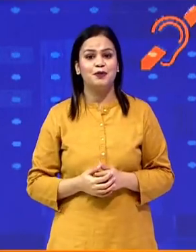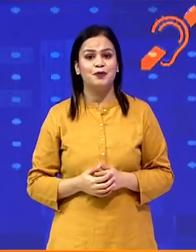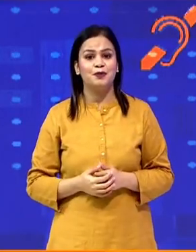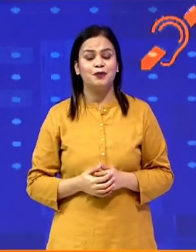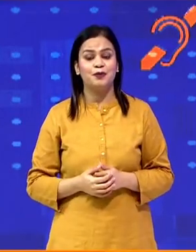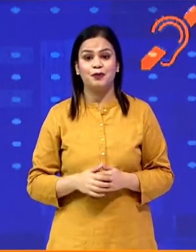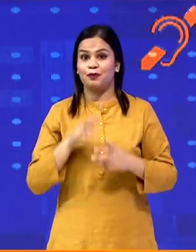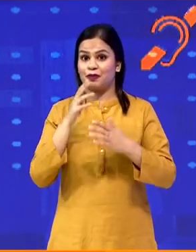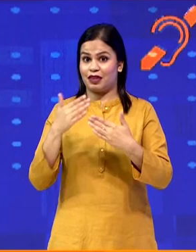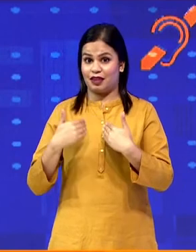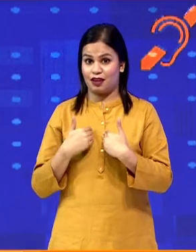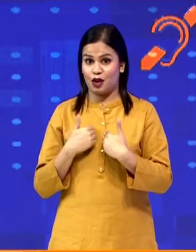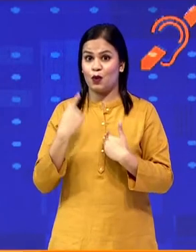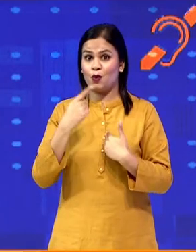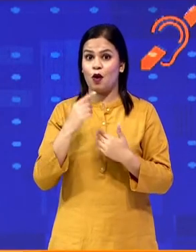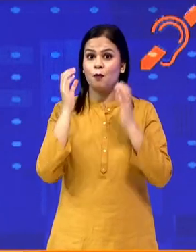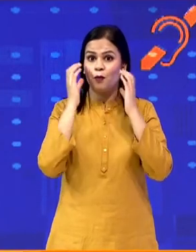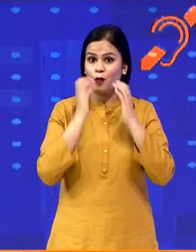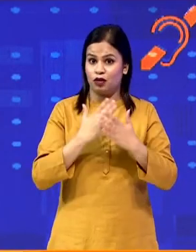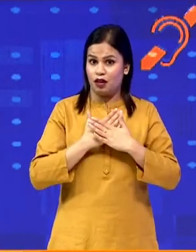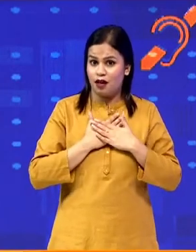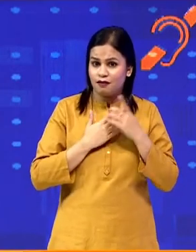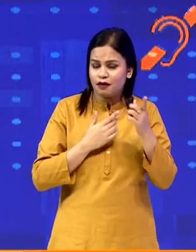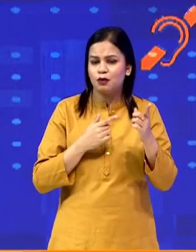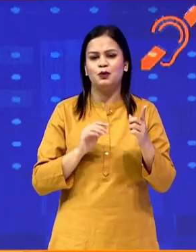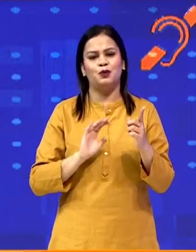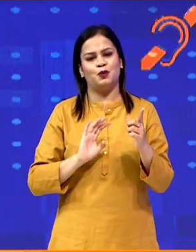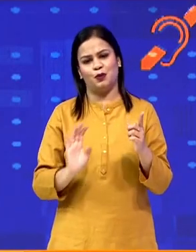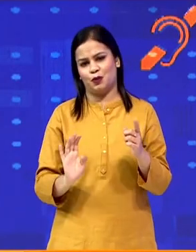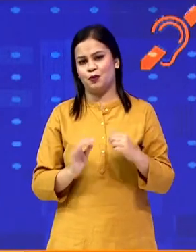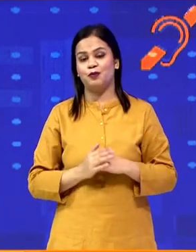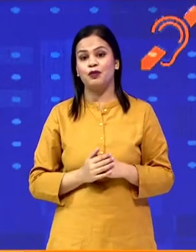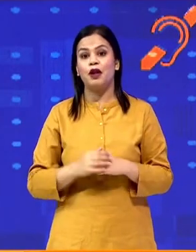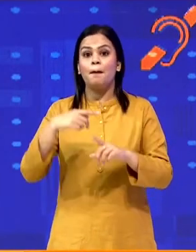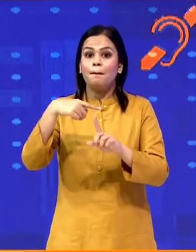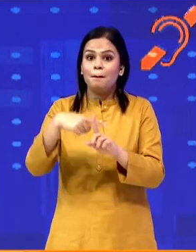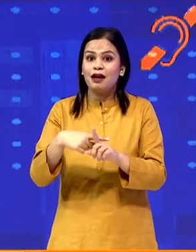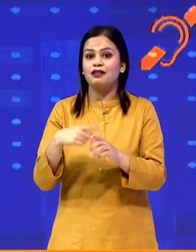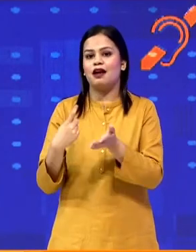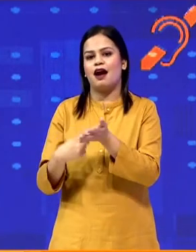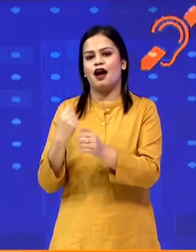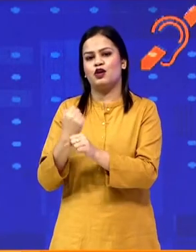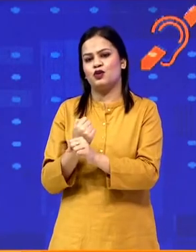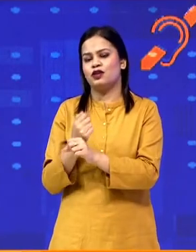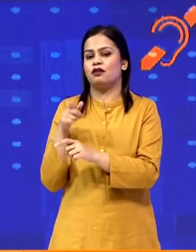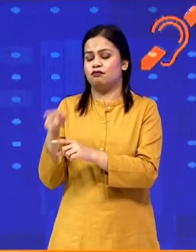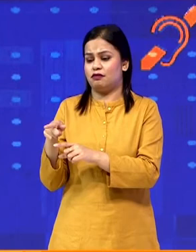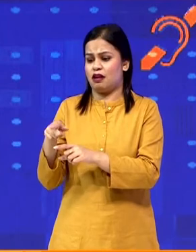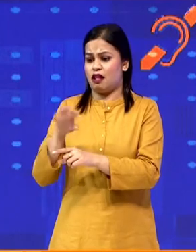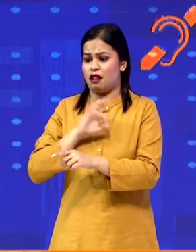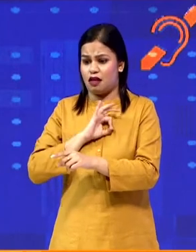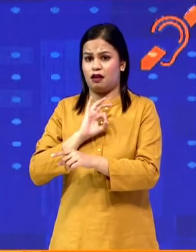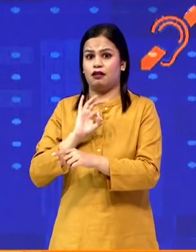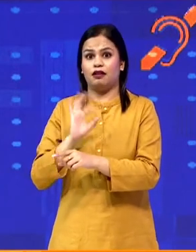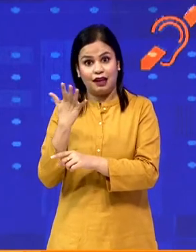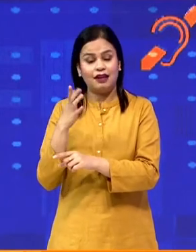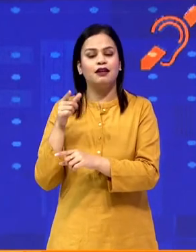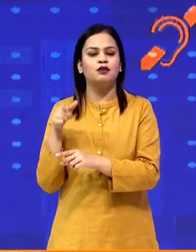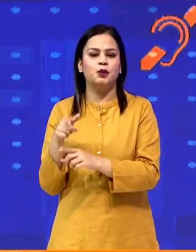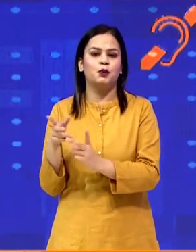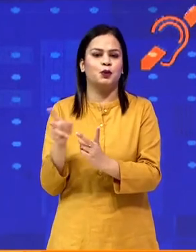ना हम मोदी जी को चाहते हैं और हम राहुल जी को एन चाहते